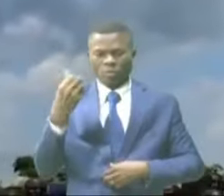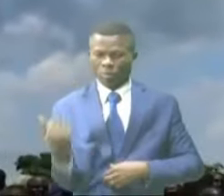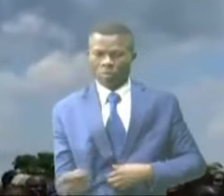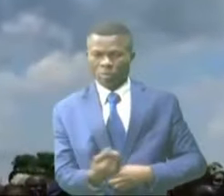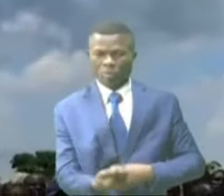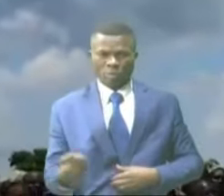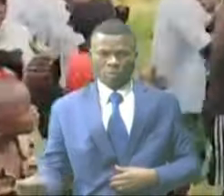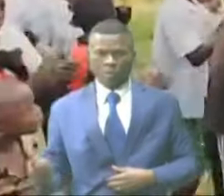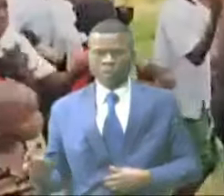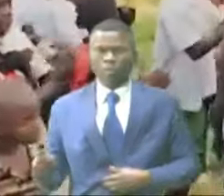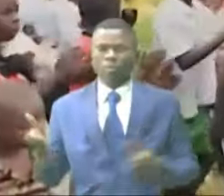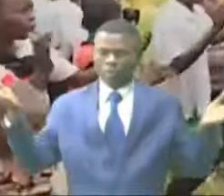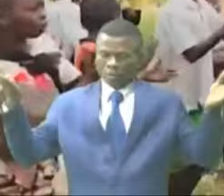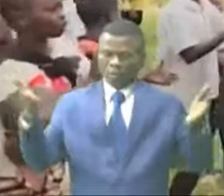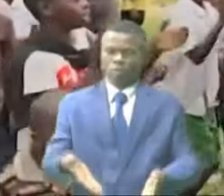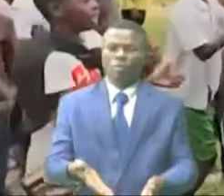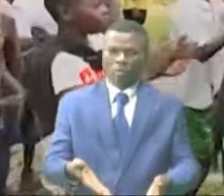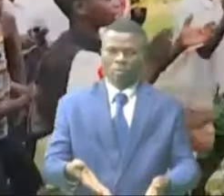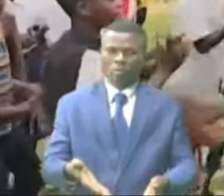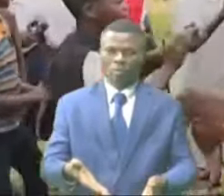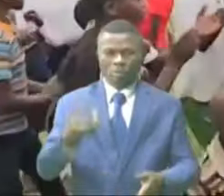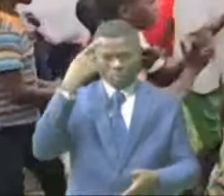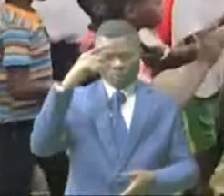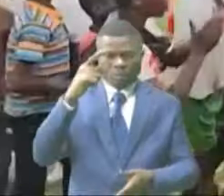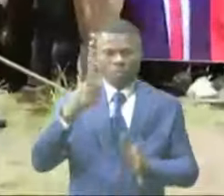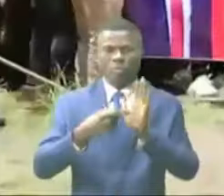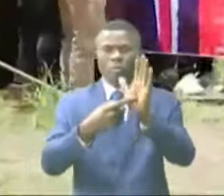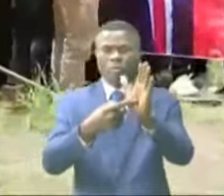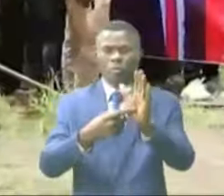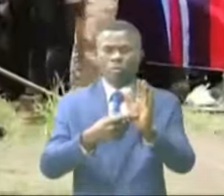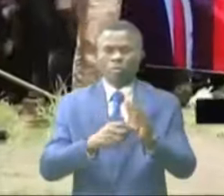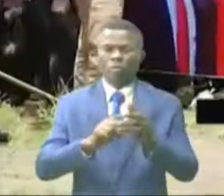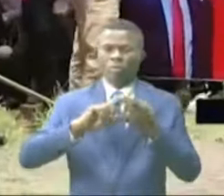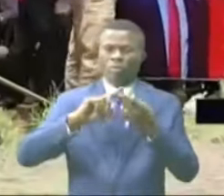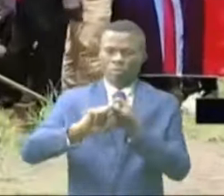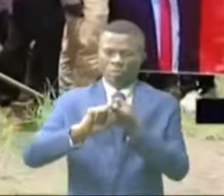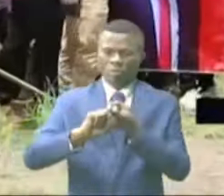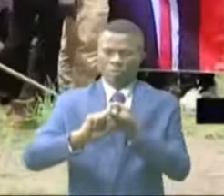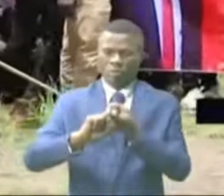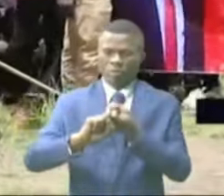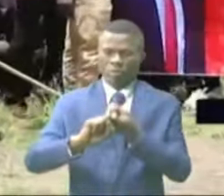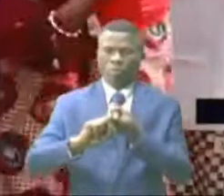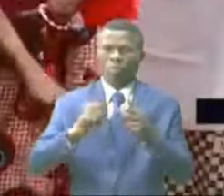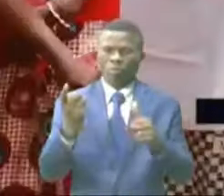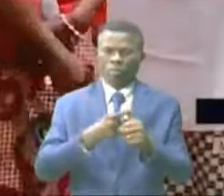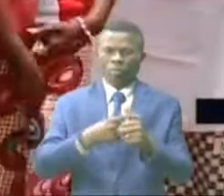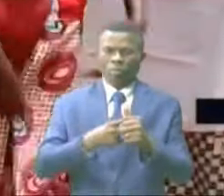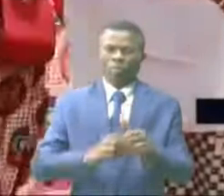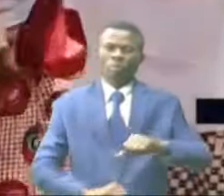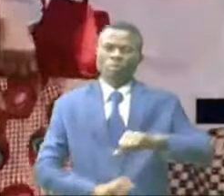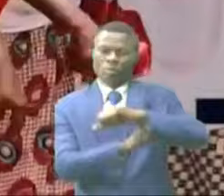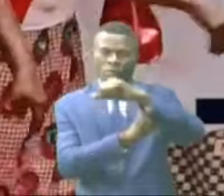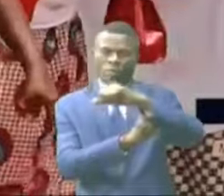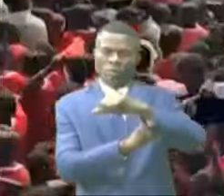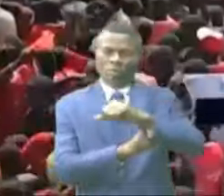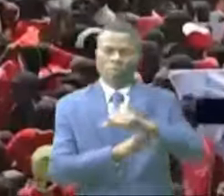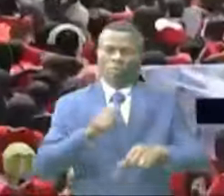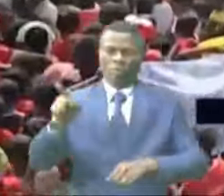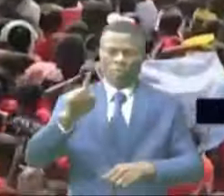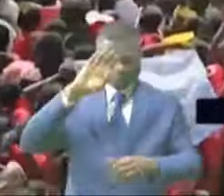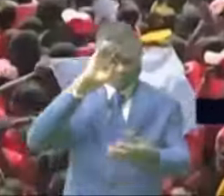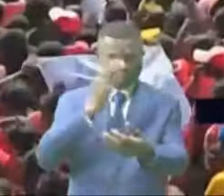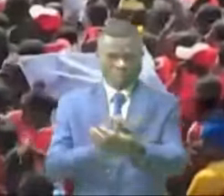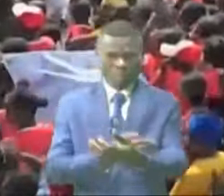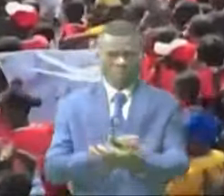petits enfants étaient au rendez-vous pour manifester leur attachement et surtout leur soutien à ses dignes fils